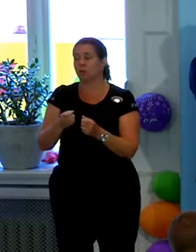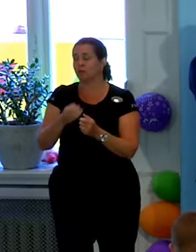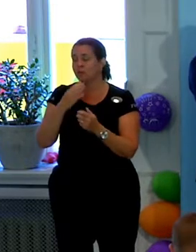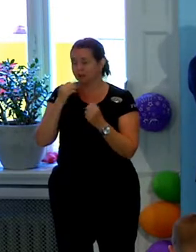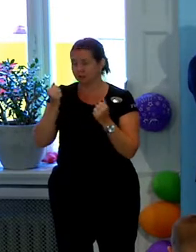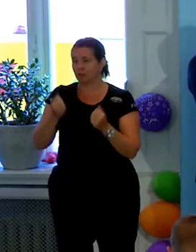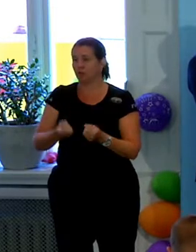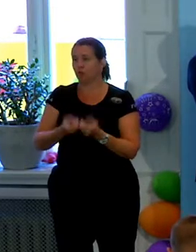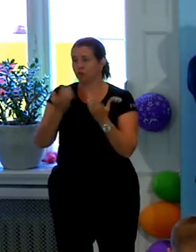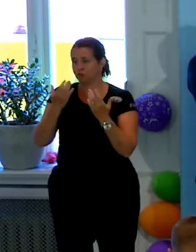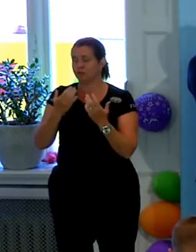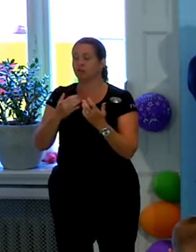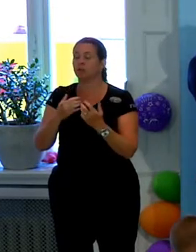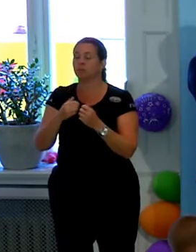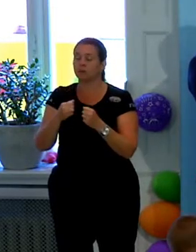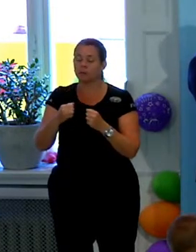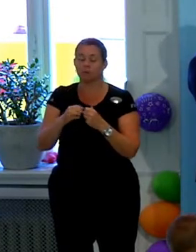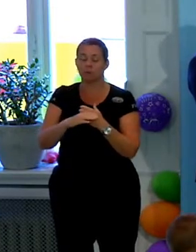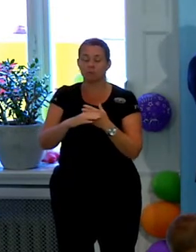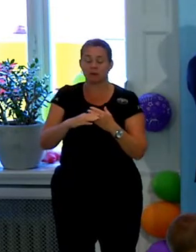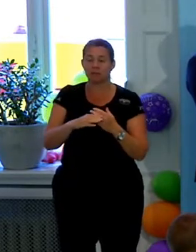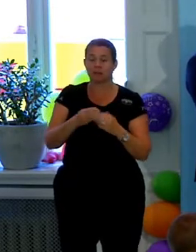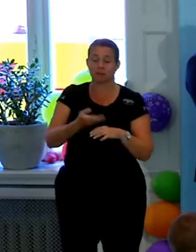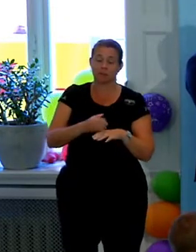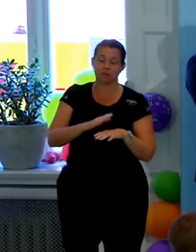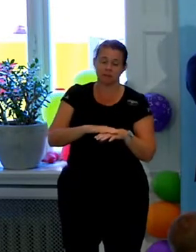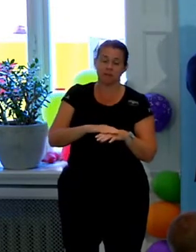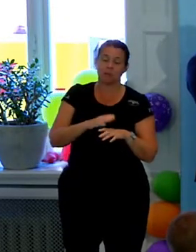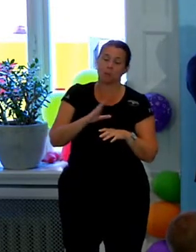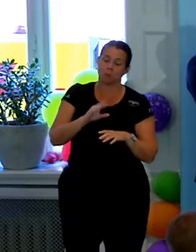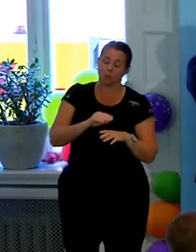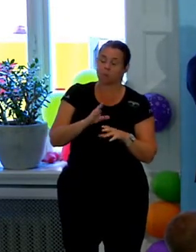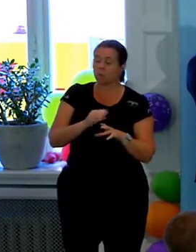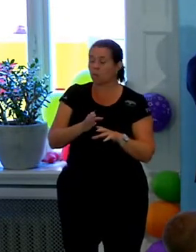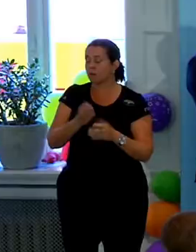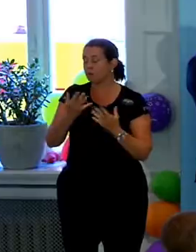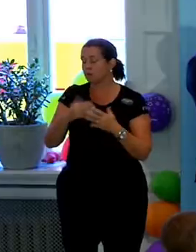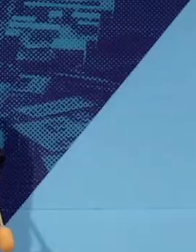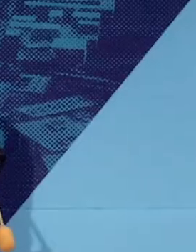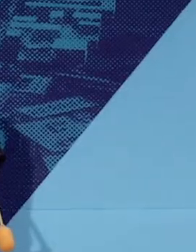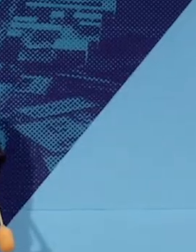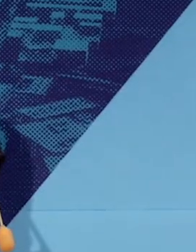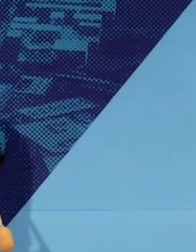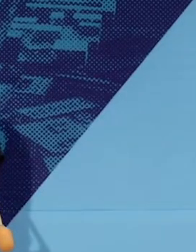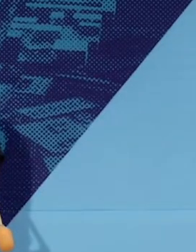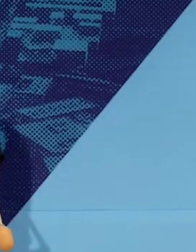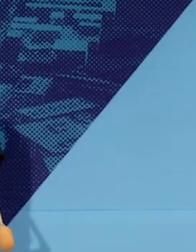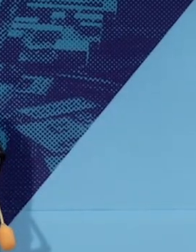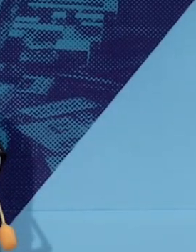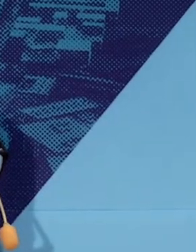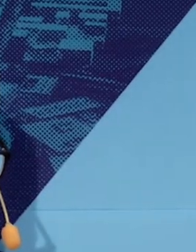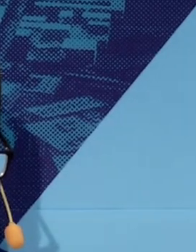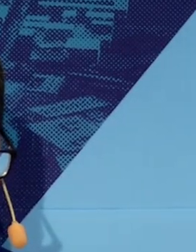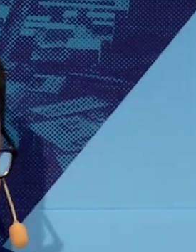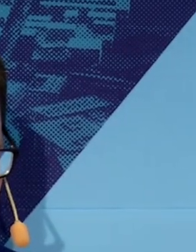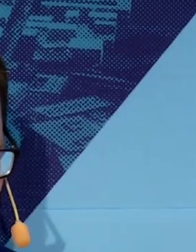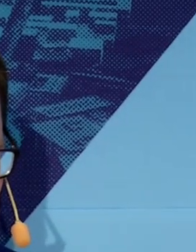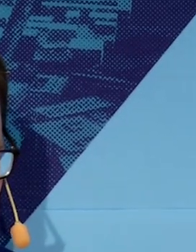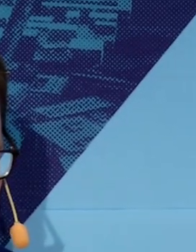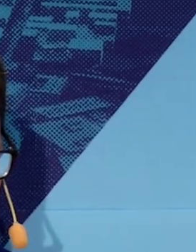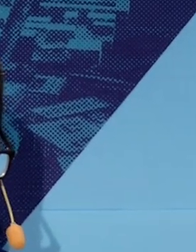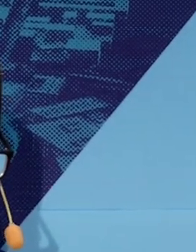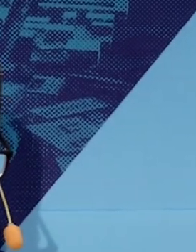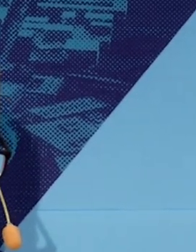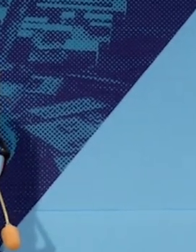det begränsningar i kapaciteten i någon del så hittar man en annan lösning. Näringen är ganska så kreativ i det